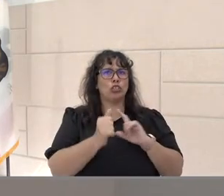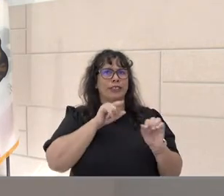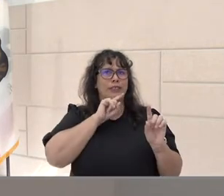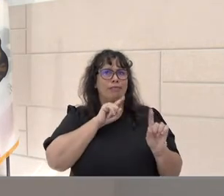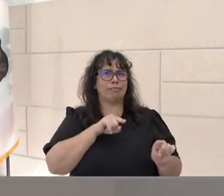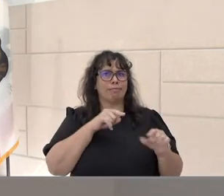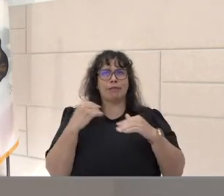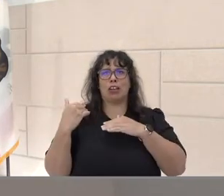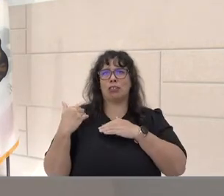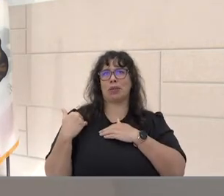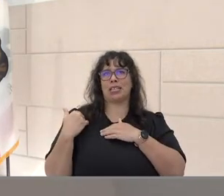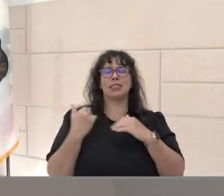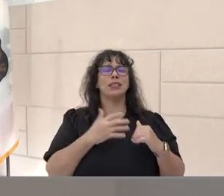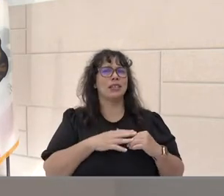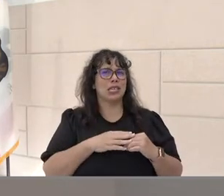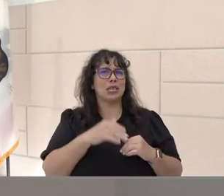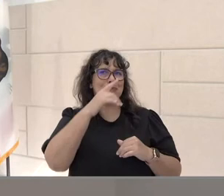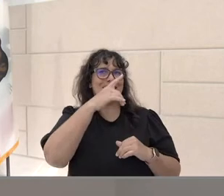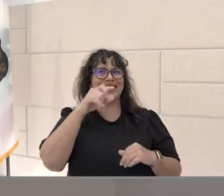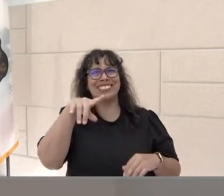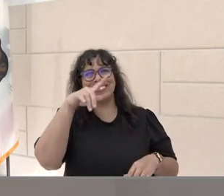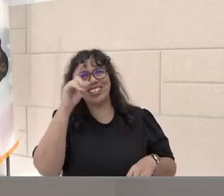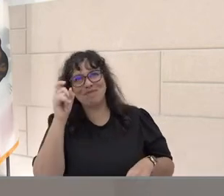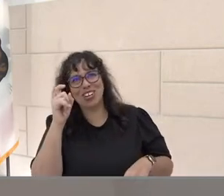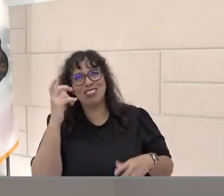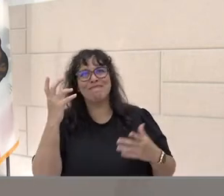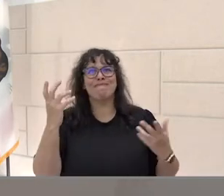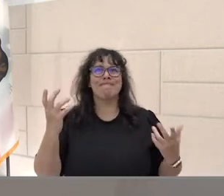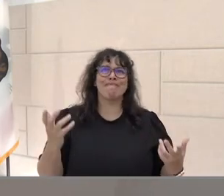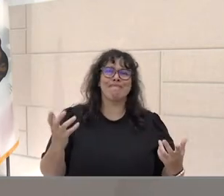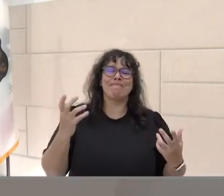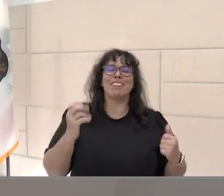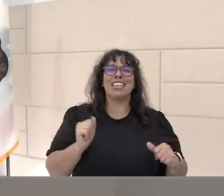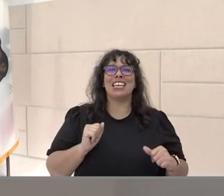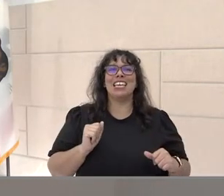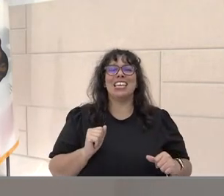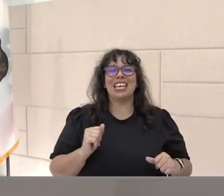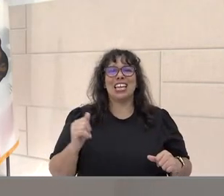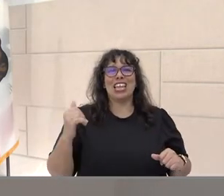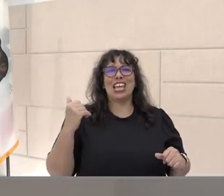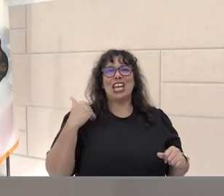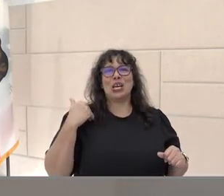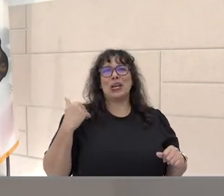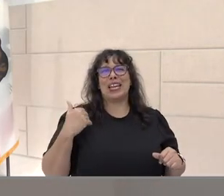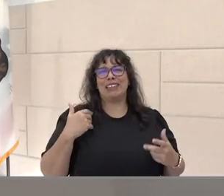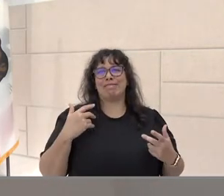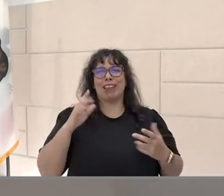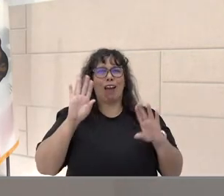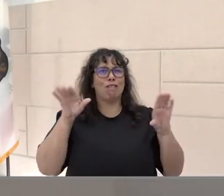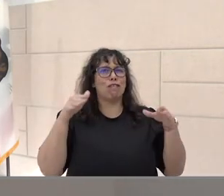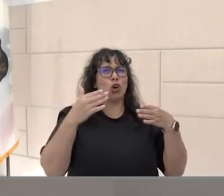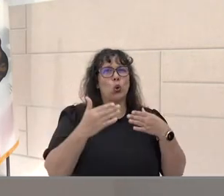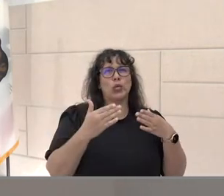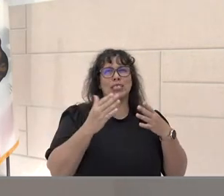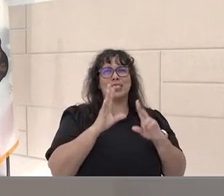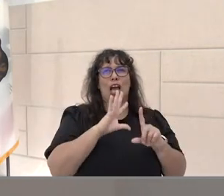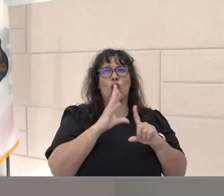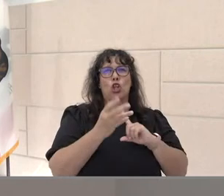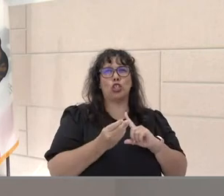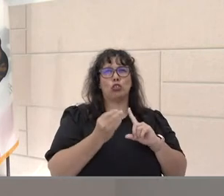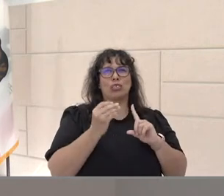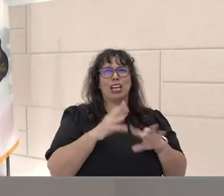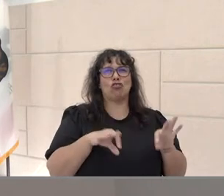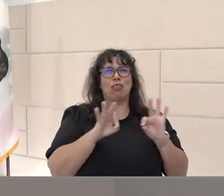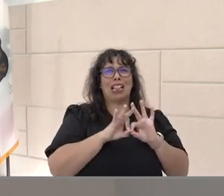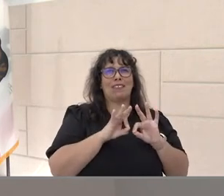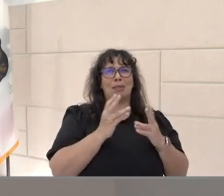ងដើម្បីពួកមានការទទួលខុសត្រូវនៅរដូវសាមើនេះដើម្បីផ្ដោតអារម្មណ៍ទៅលើធ